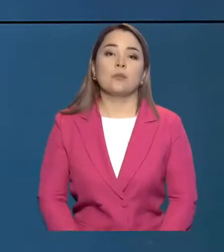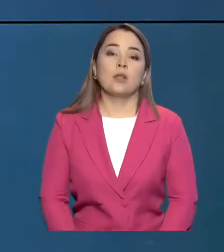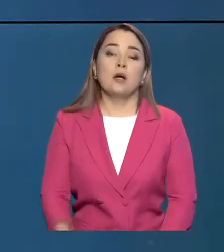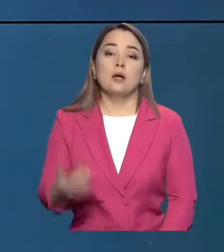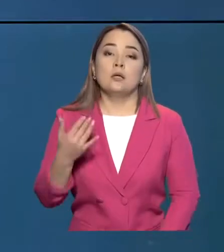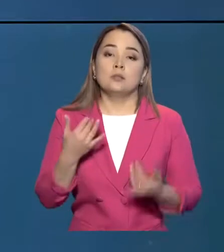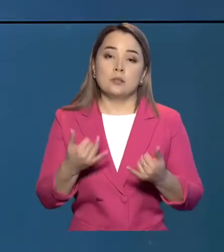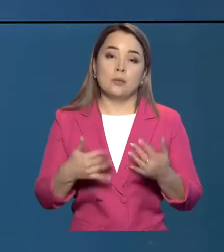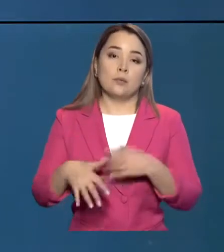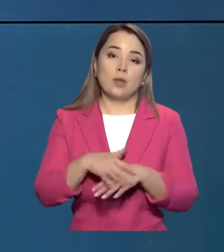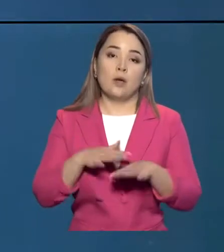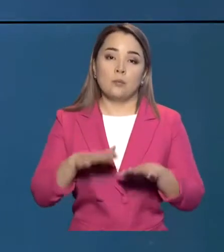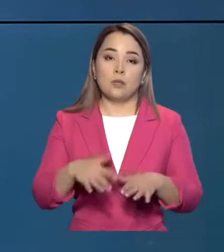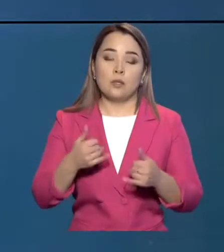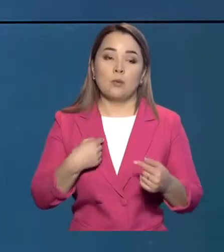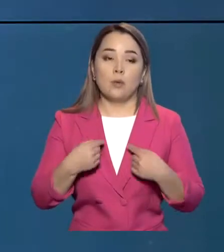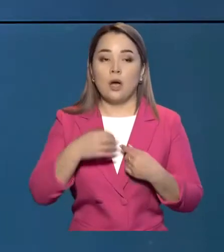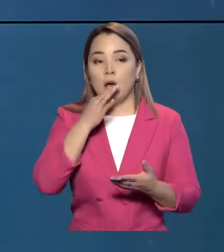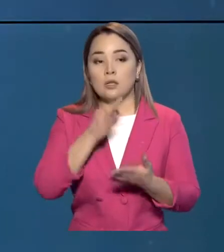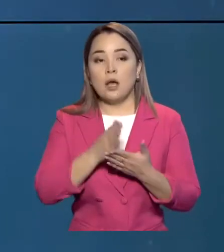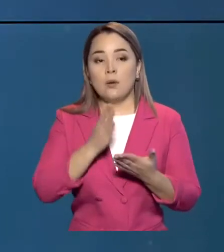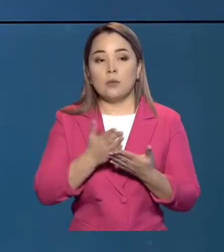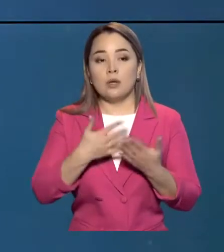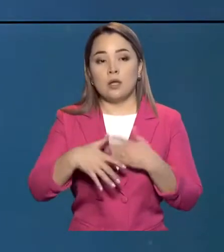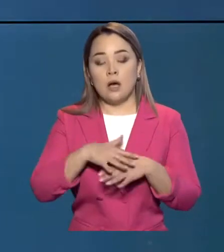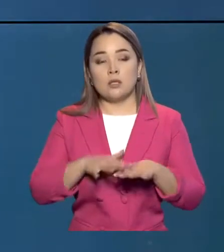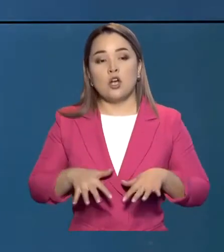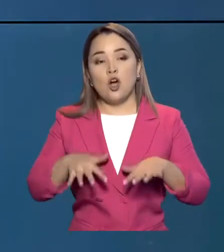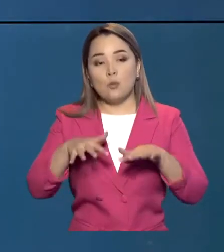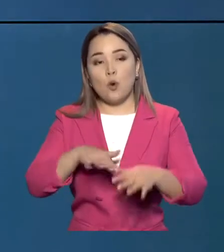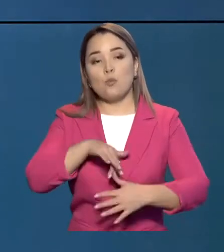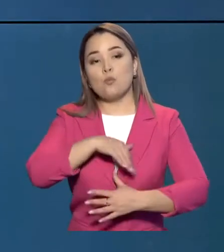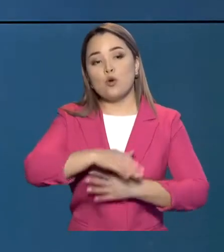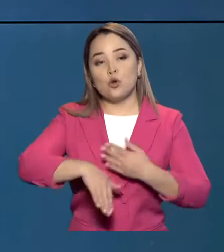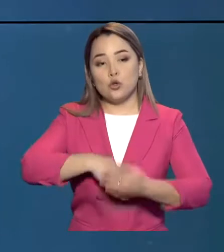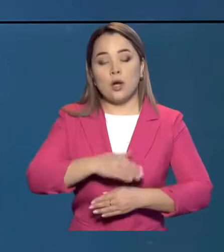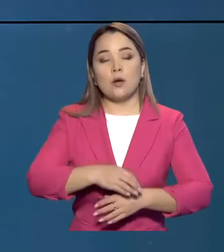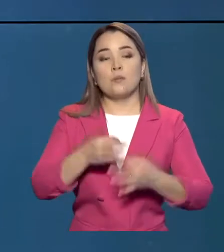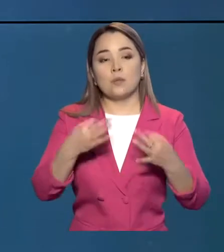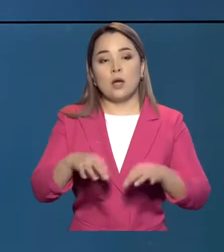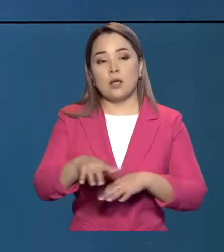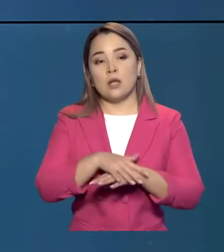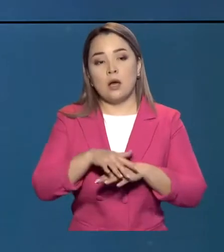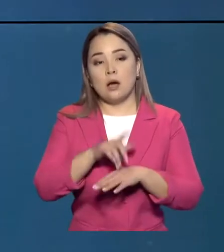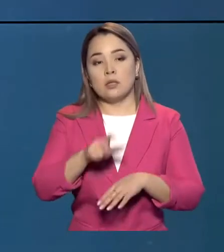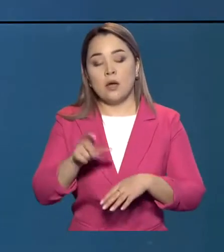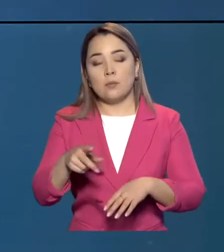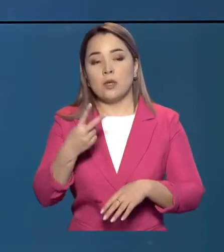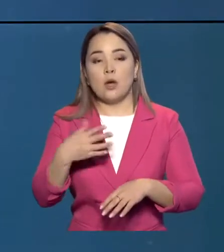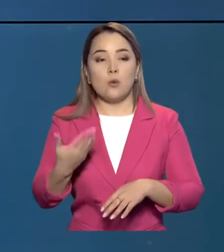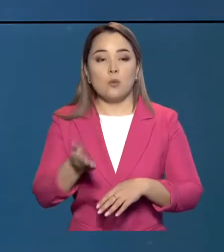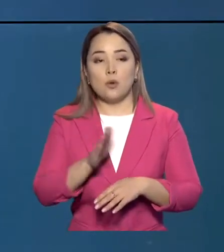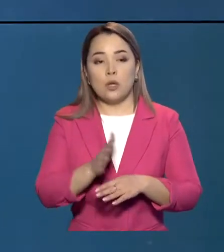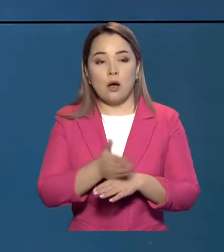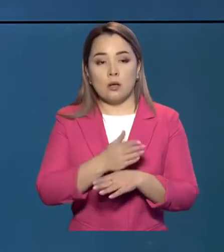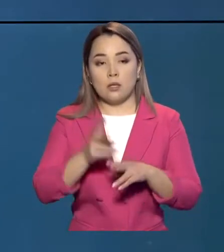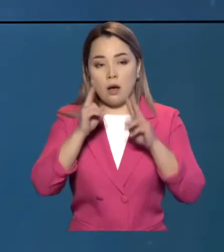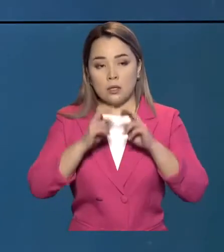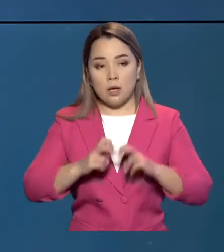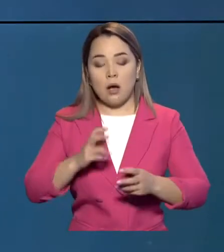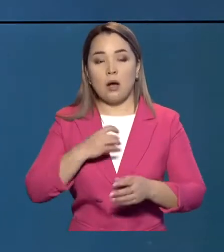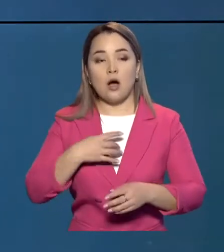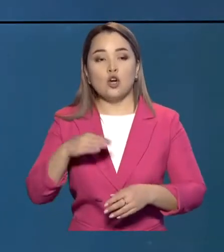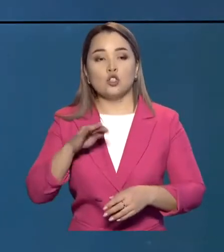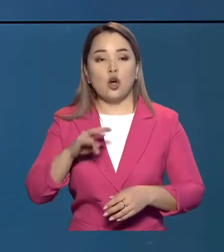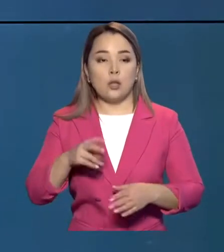Содыр жетін соққыны момын да жеп жатыр. Сондықтан шабуыл жасаған бүлікшілер мен бейбіт шерушілерді екі бүлік қарастыру керек. Ақжол партиясы